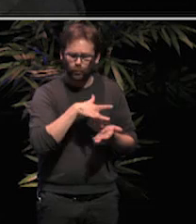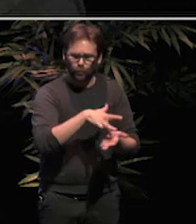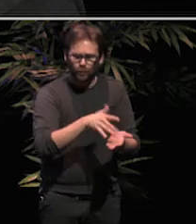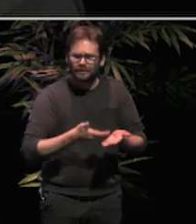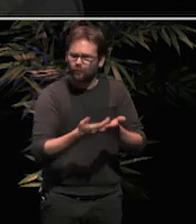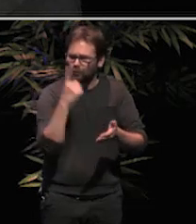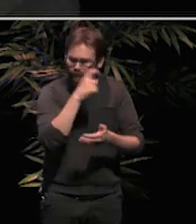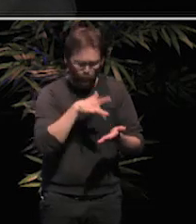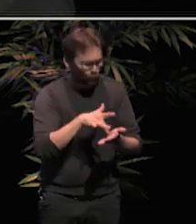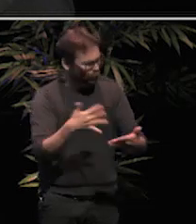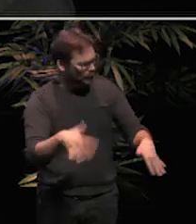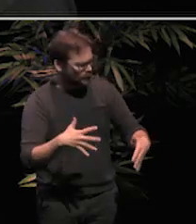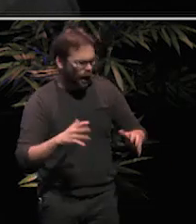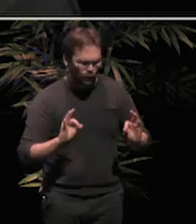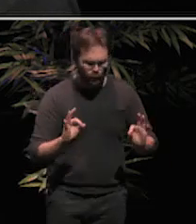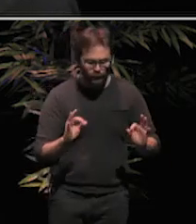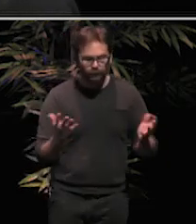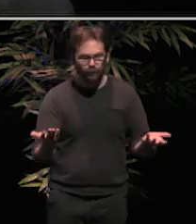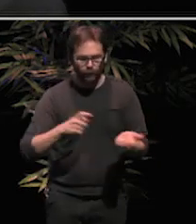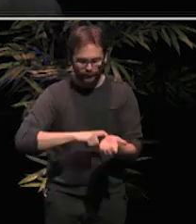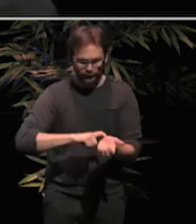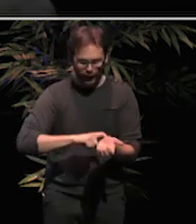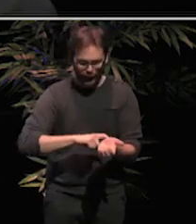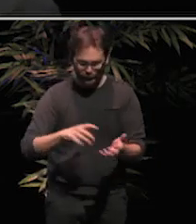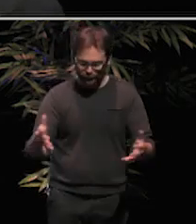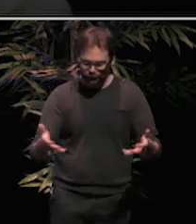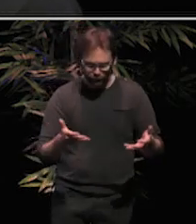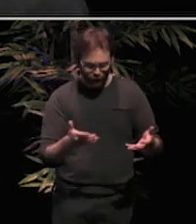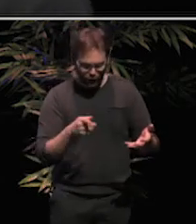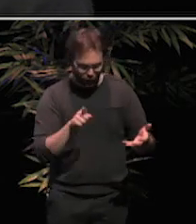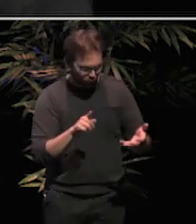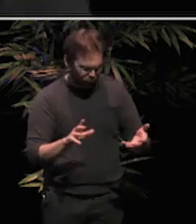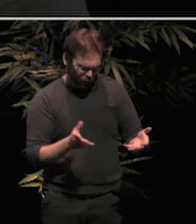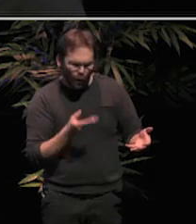donc voilà, tout ce stress en fait j'essaye de un peu de désamorcer